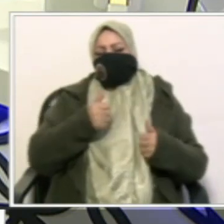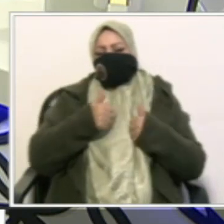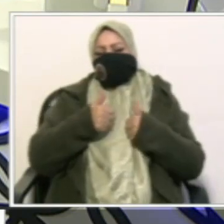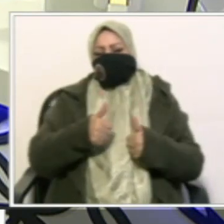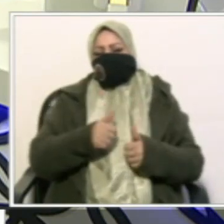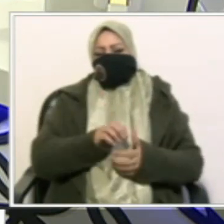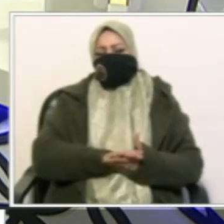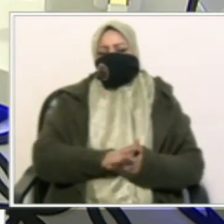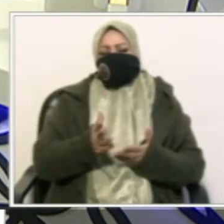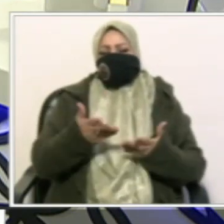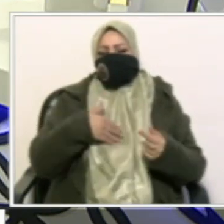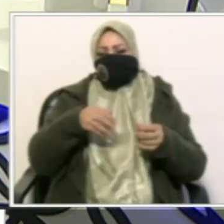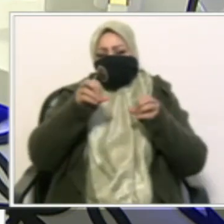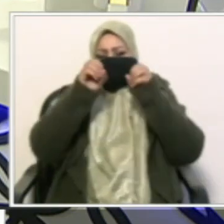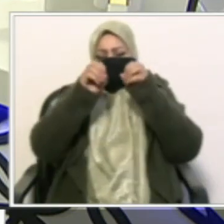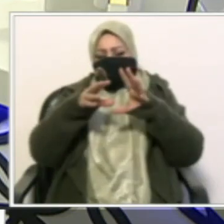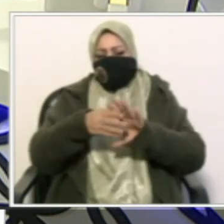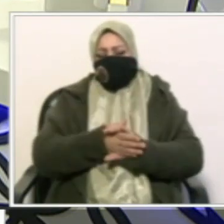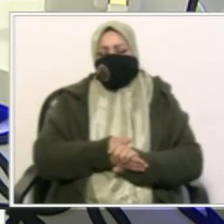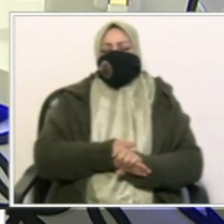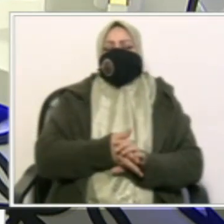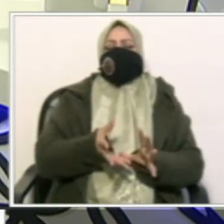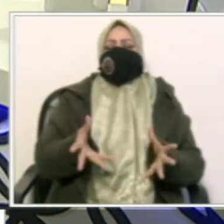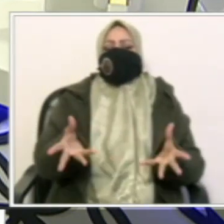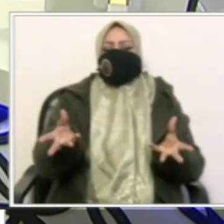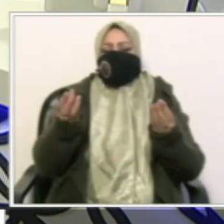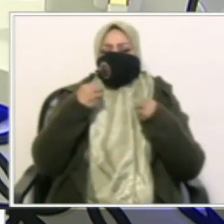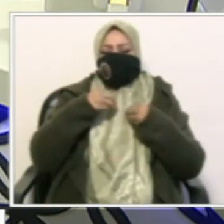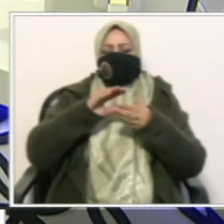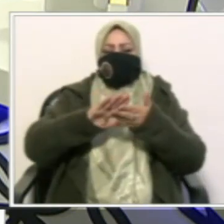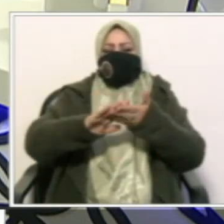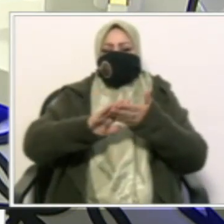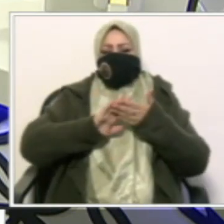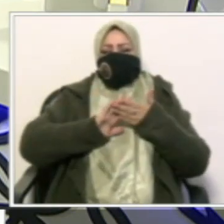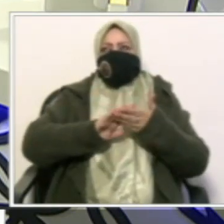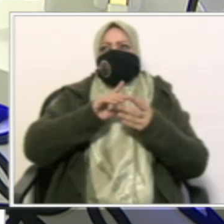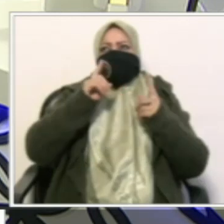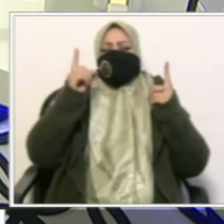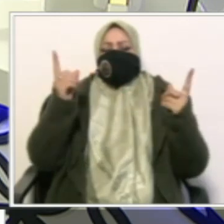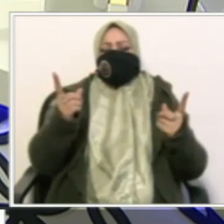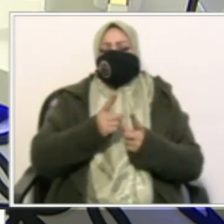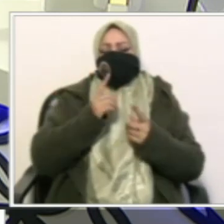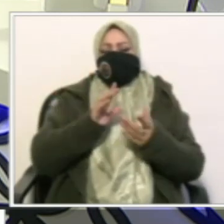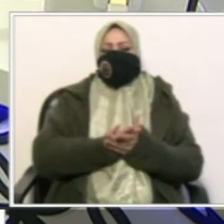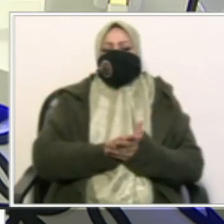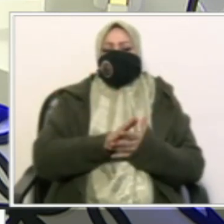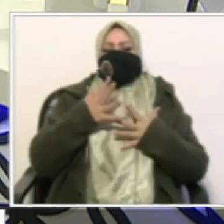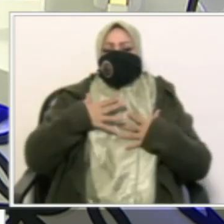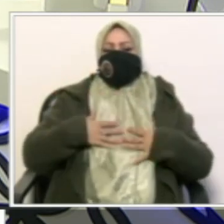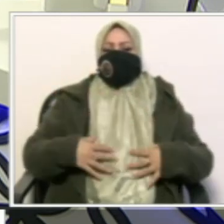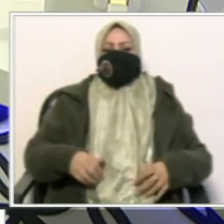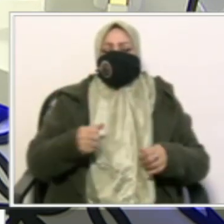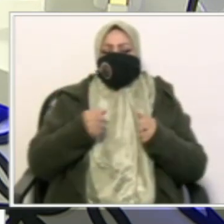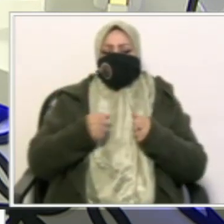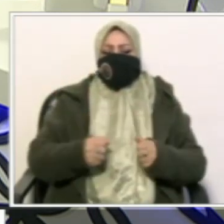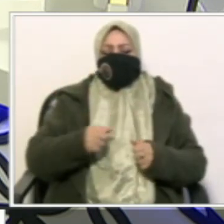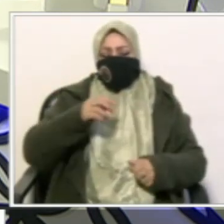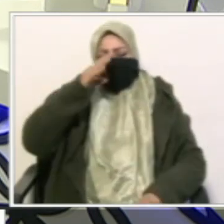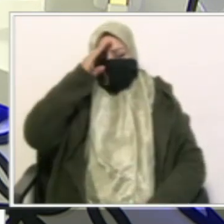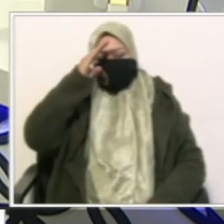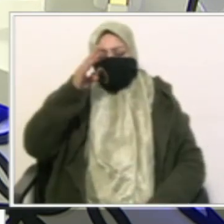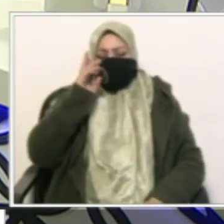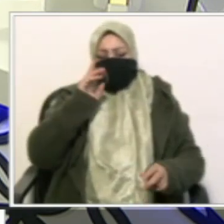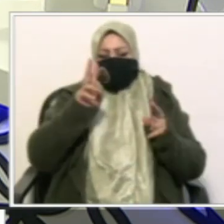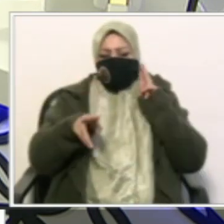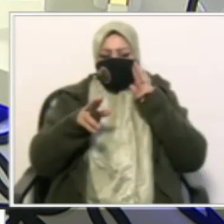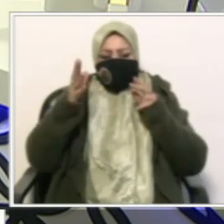بعلمكم ونفع بكم يا رب العالمين. الله يحفظكم جميعا. ومتعك الله بالصحه والعافيه. بارك تحيه للمستمعين والمشاهدين والاخت اللي على الاشاره واللي ورا خلف